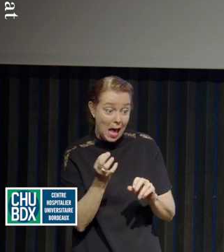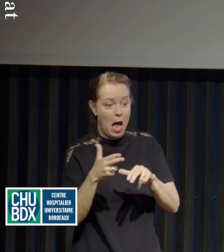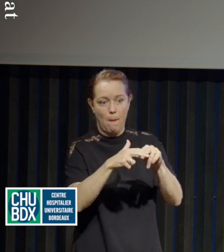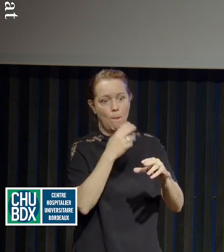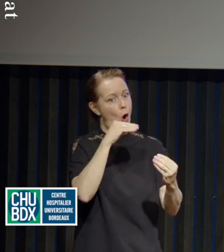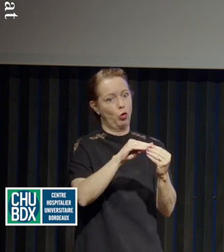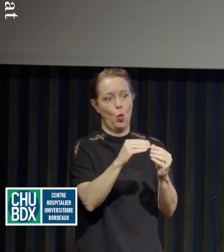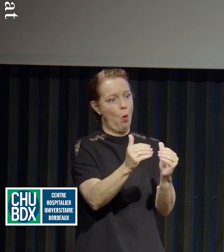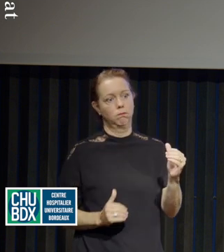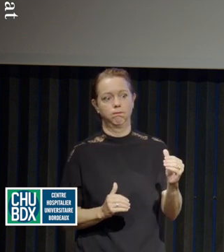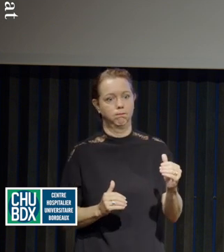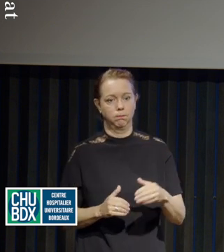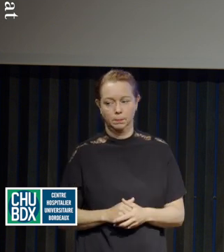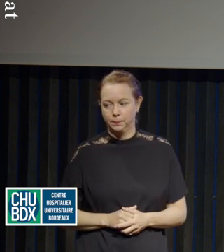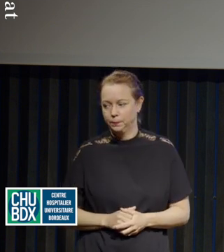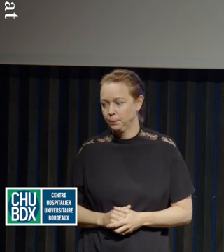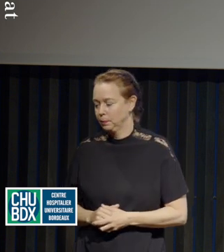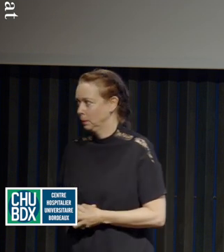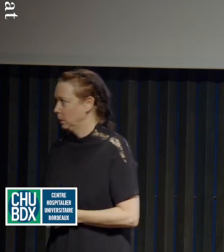groupes de traitement.